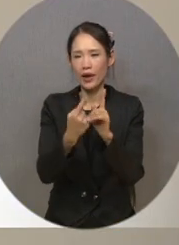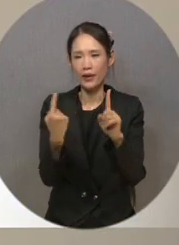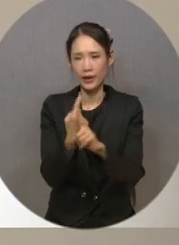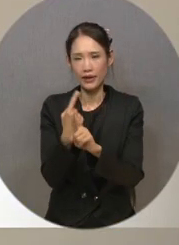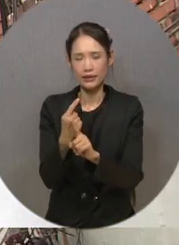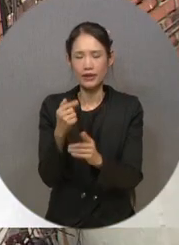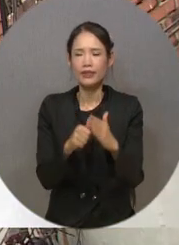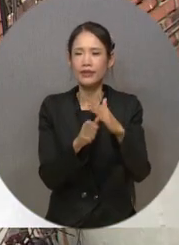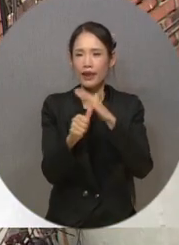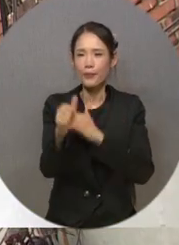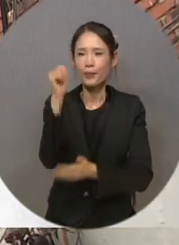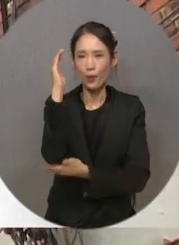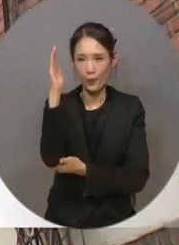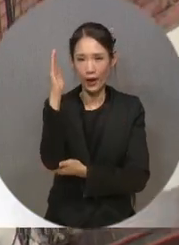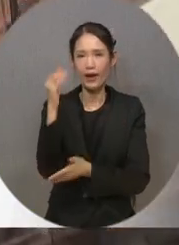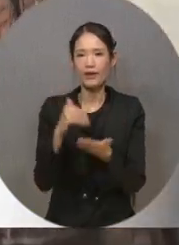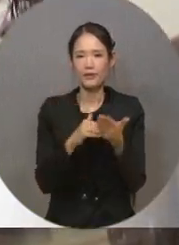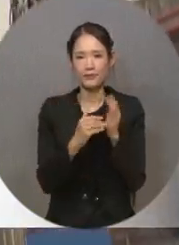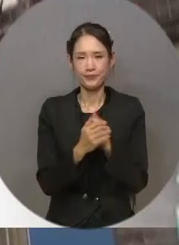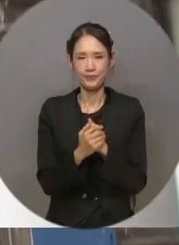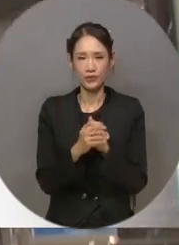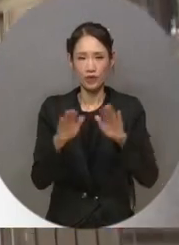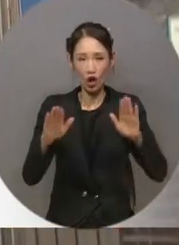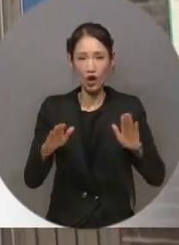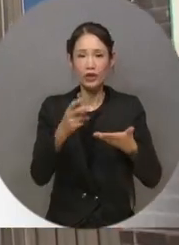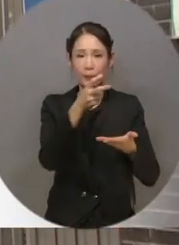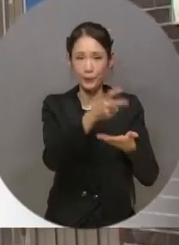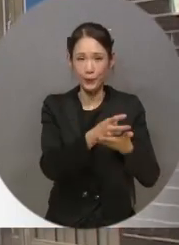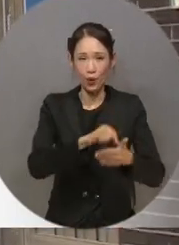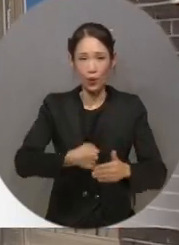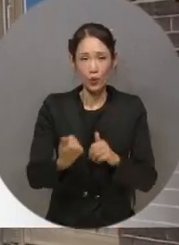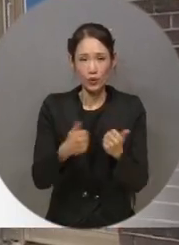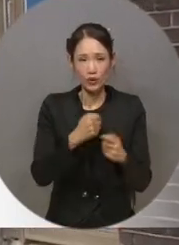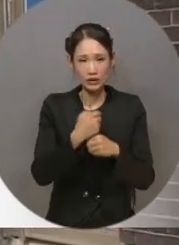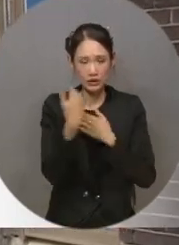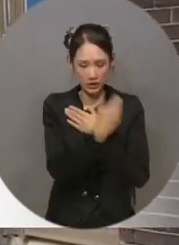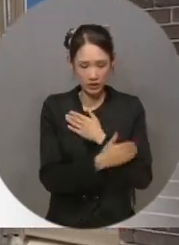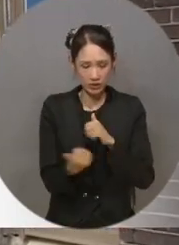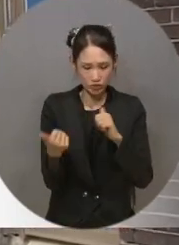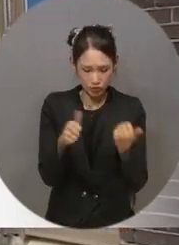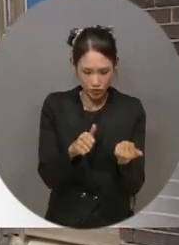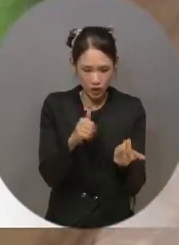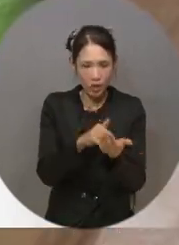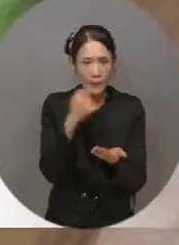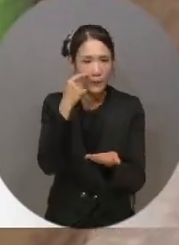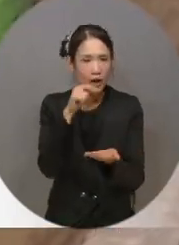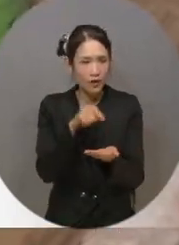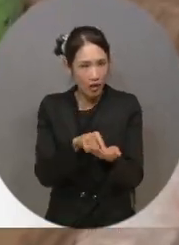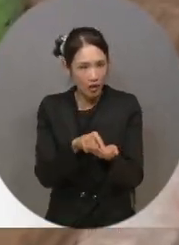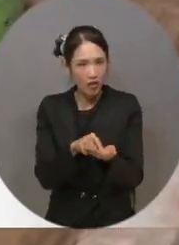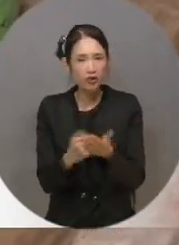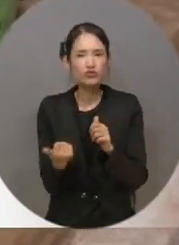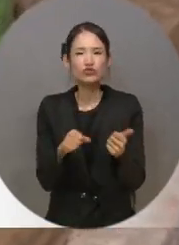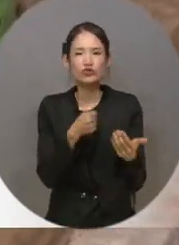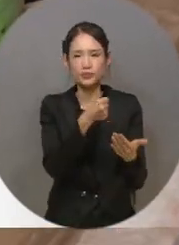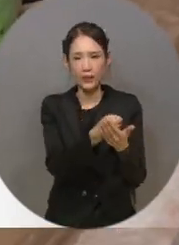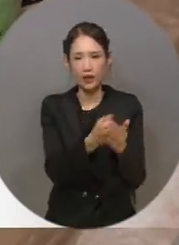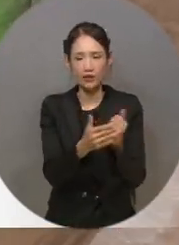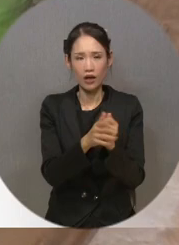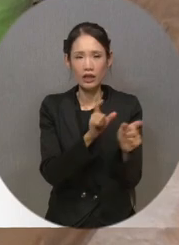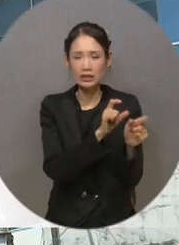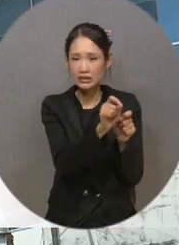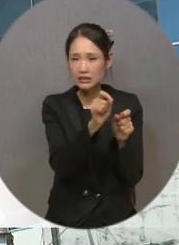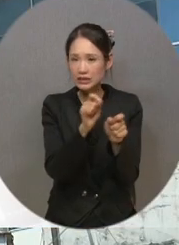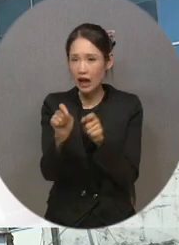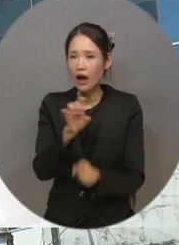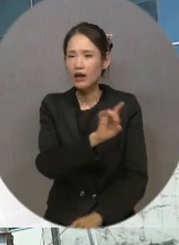발의했습니다. 현행법은 고독사를 시신이 일정한 시간이 흐른 뒤 발견되는 죽음으로 정하고 있어 지자체마다